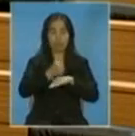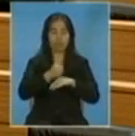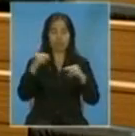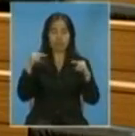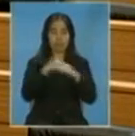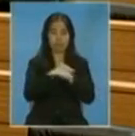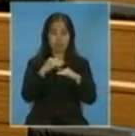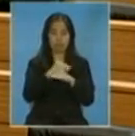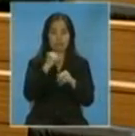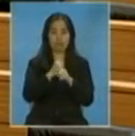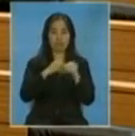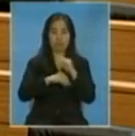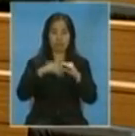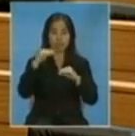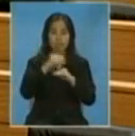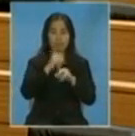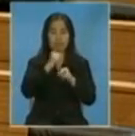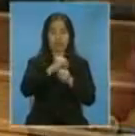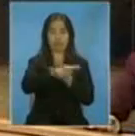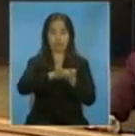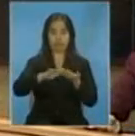ได้ทําโครงการนี้จนบรรลุเสร็จครับ